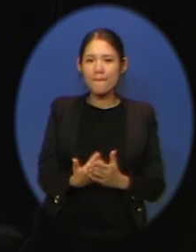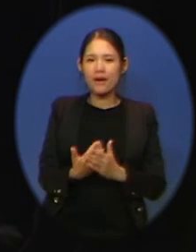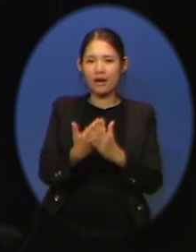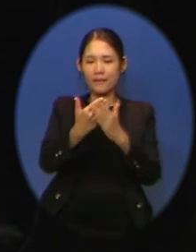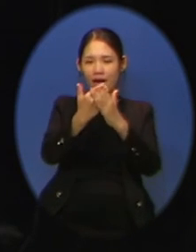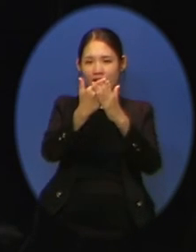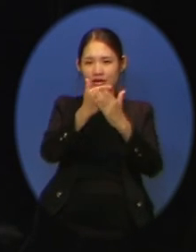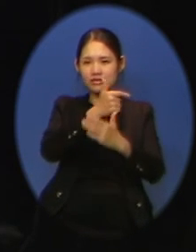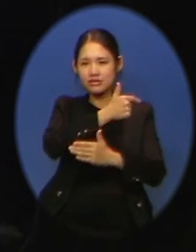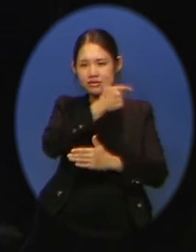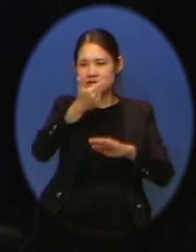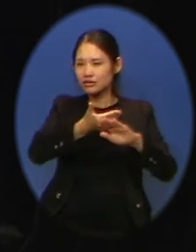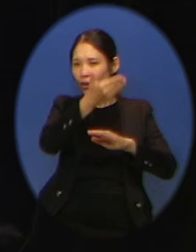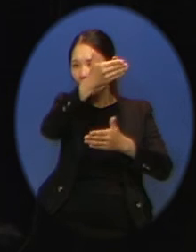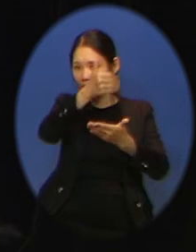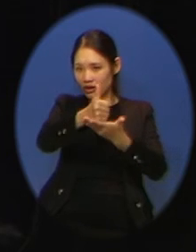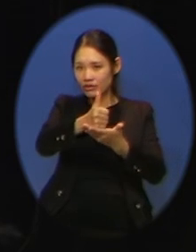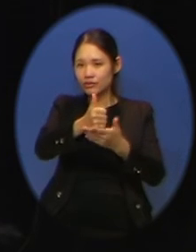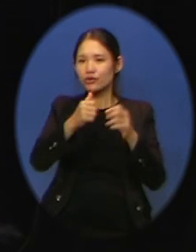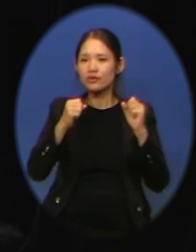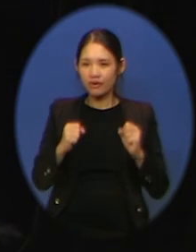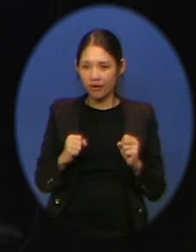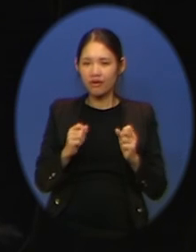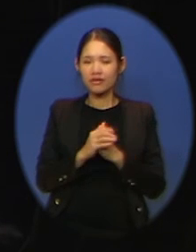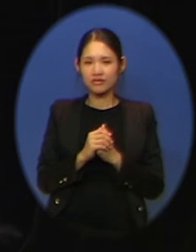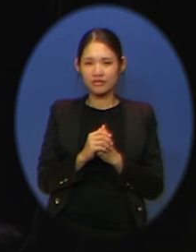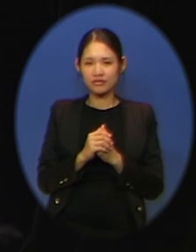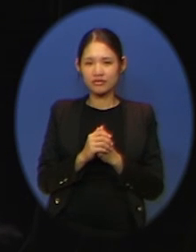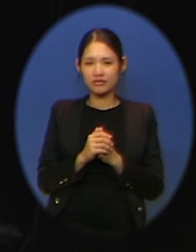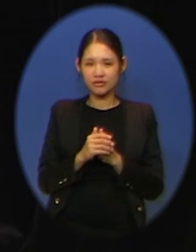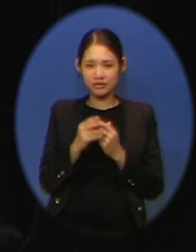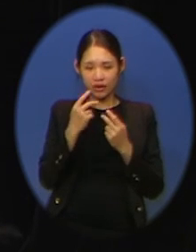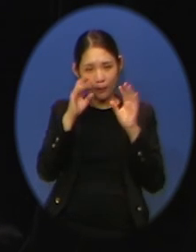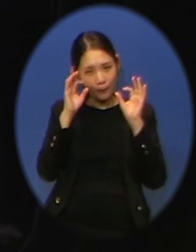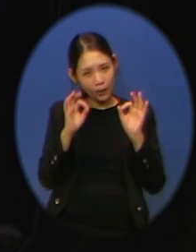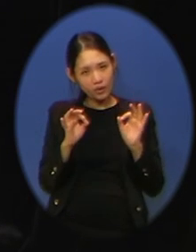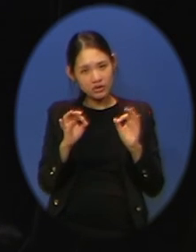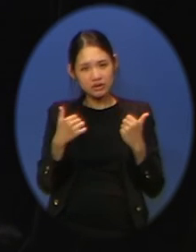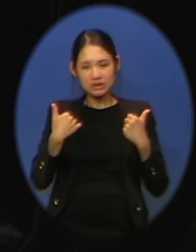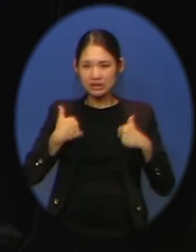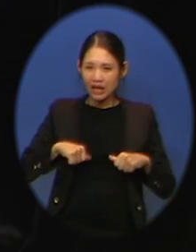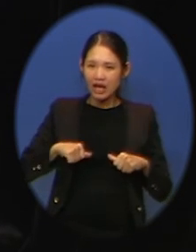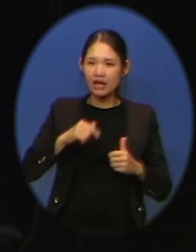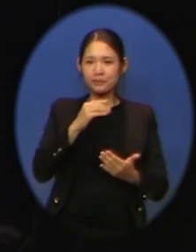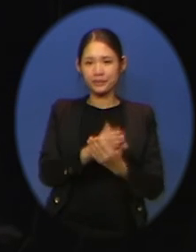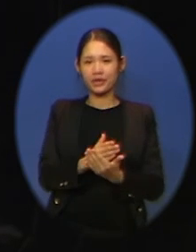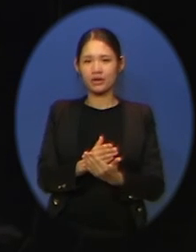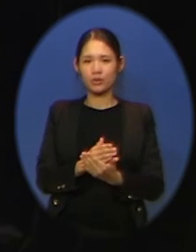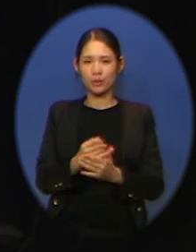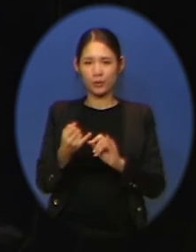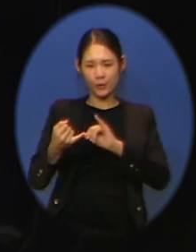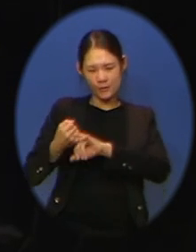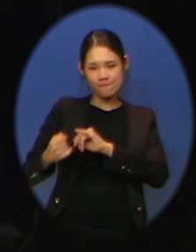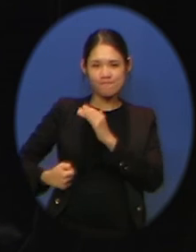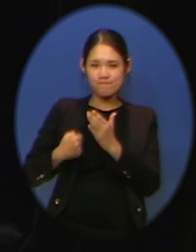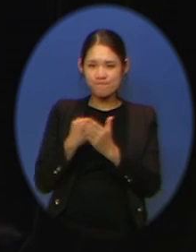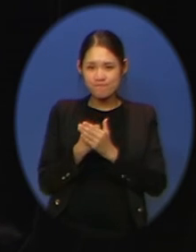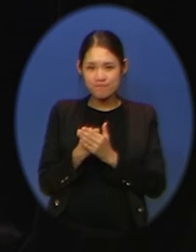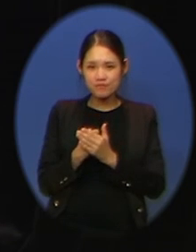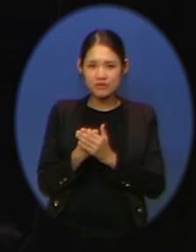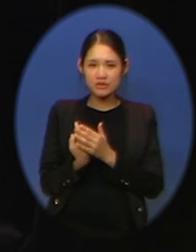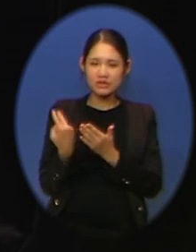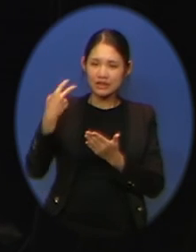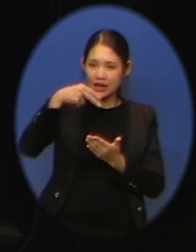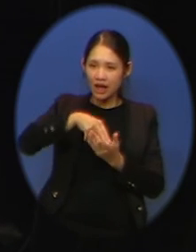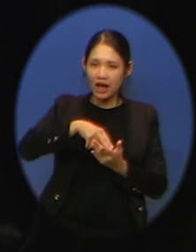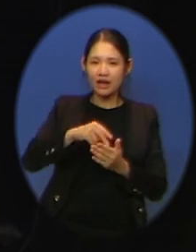그 대선배님이 계십니다. 여러분 이런 분을 보고 지금 이렇게 우리가 자포자기할 시간이 없으니 꼭 두 분 불끈증이 일어나셔서 새로운